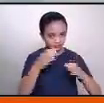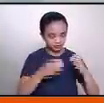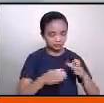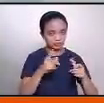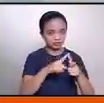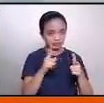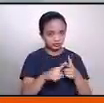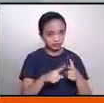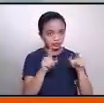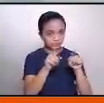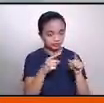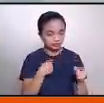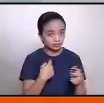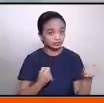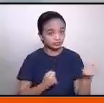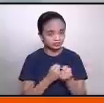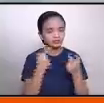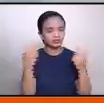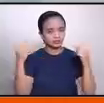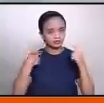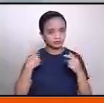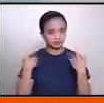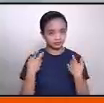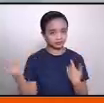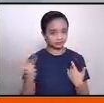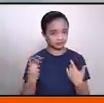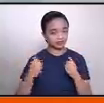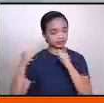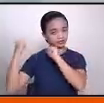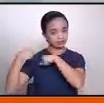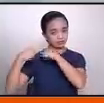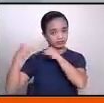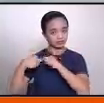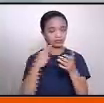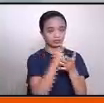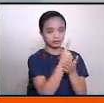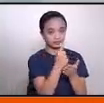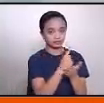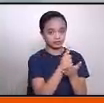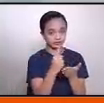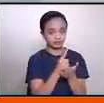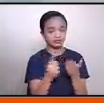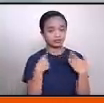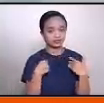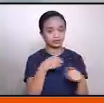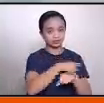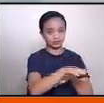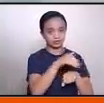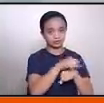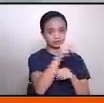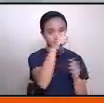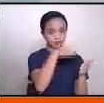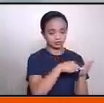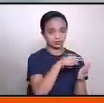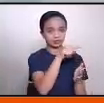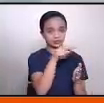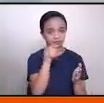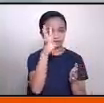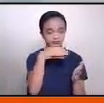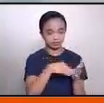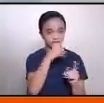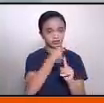Tapos, kung sustento po, may agreement po kami na every week magpapadala po ako ng 1,000 to 4,000 po every